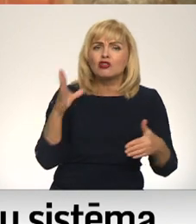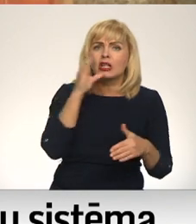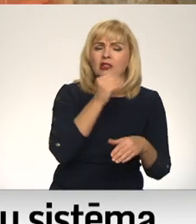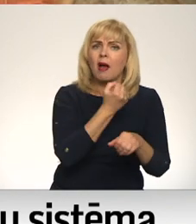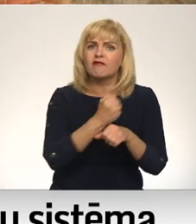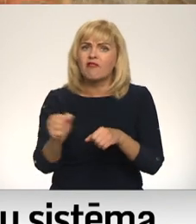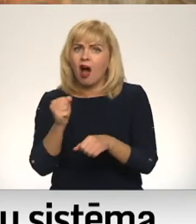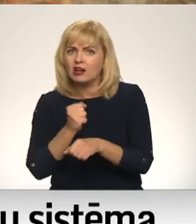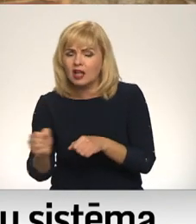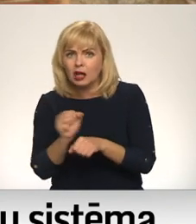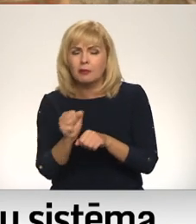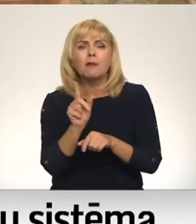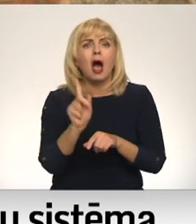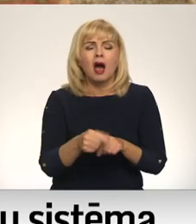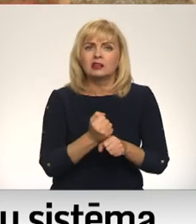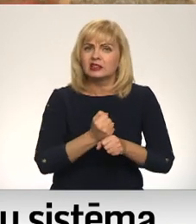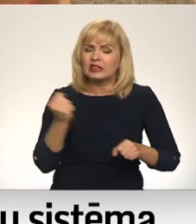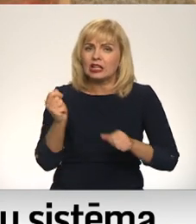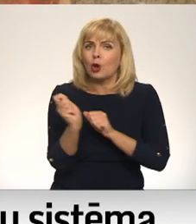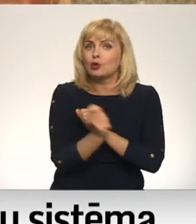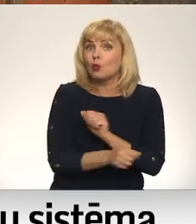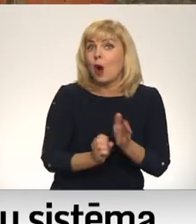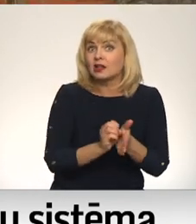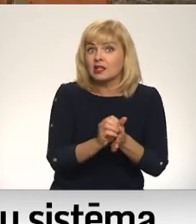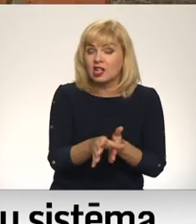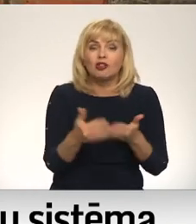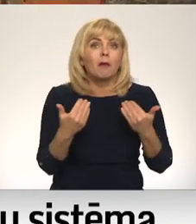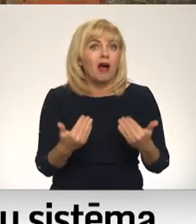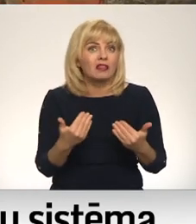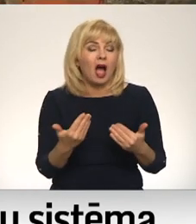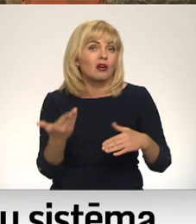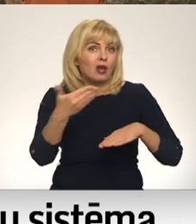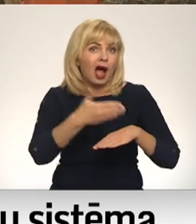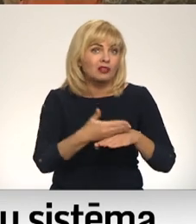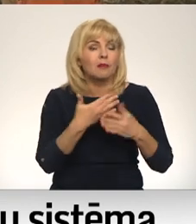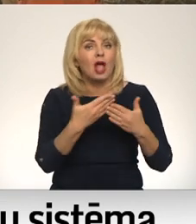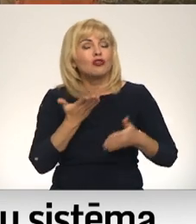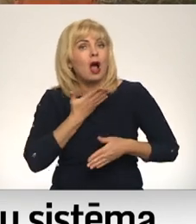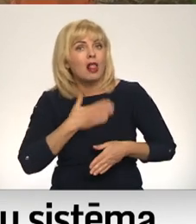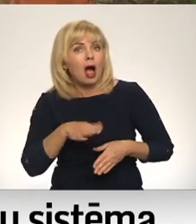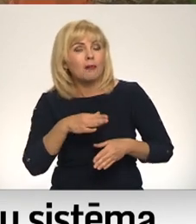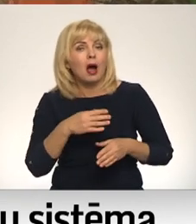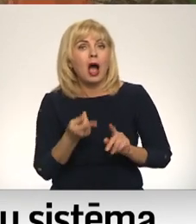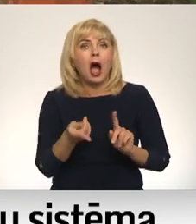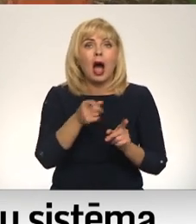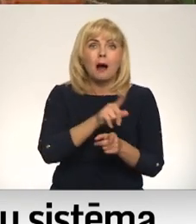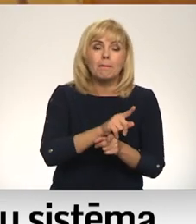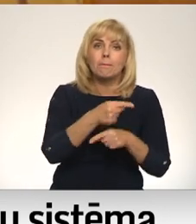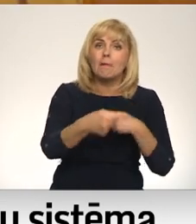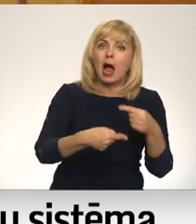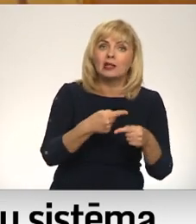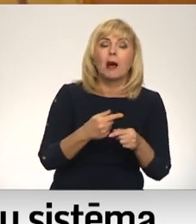vardarbības epizodes un strikta sodu sistēma. Tā tagad esot aizstāta ar dažādiem labumiem, apmaiņā pret labu